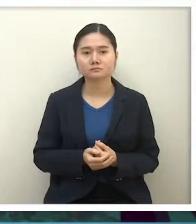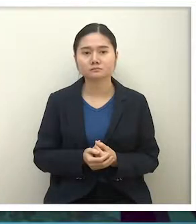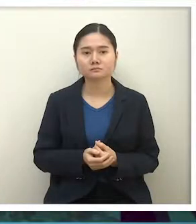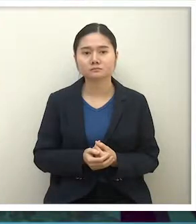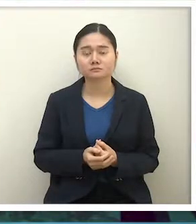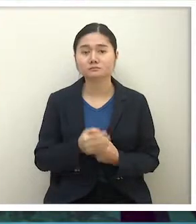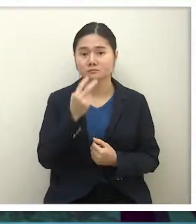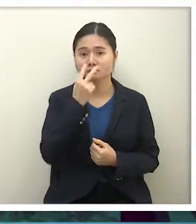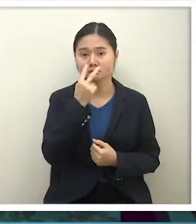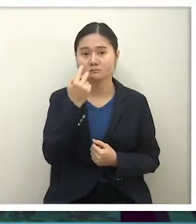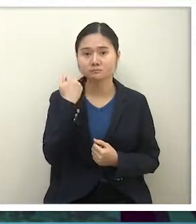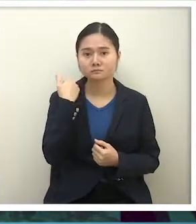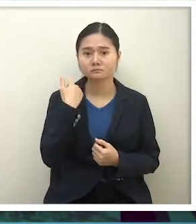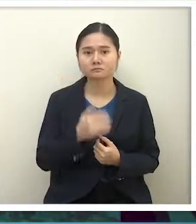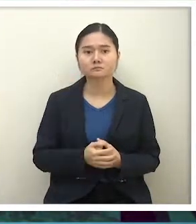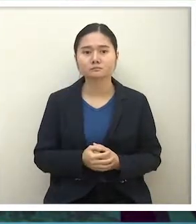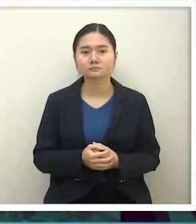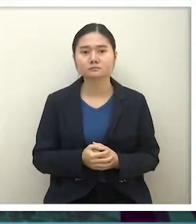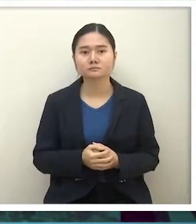เห็นไหมครับ